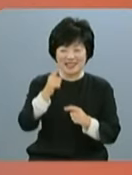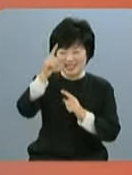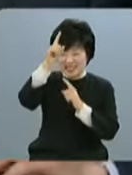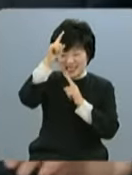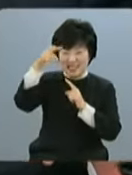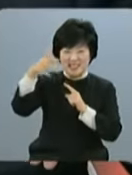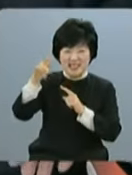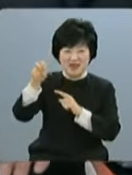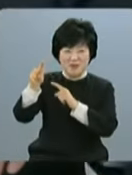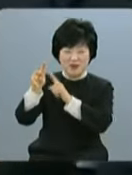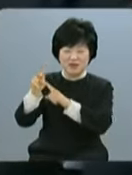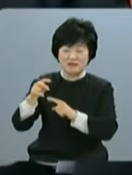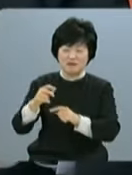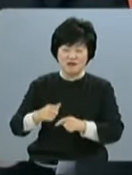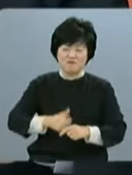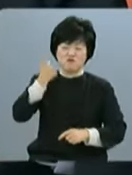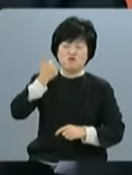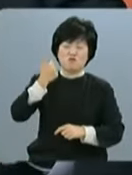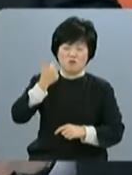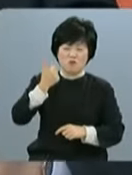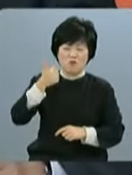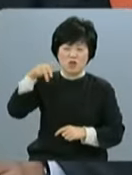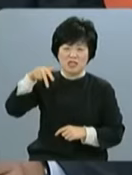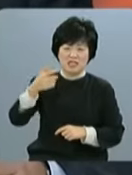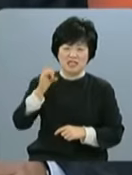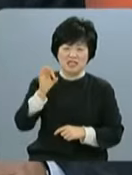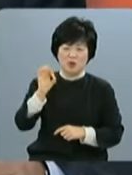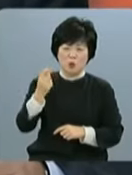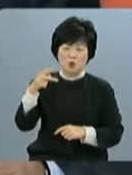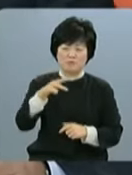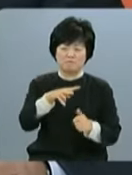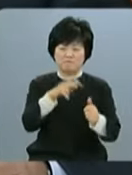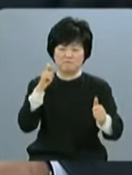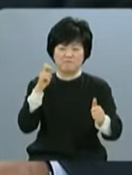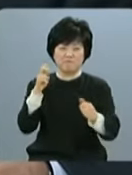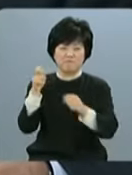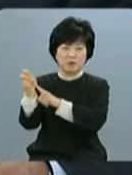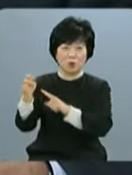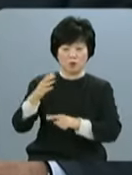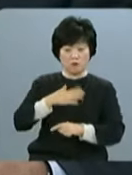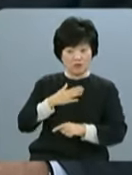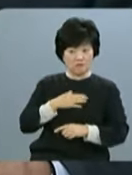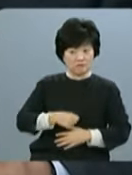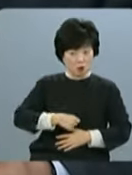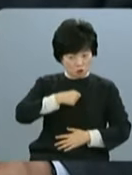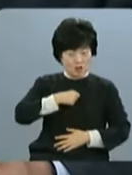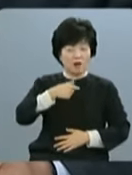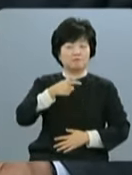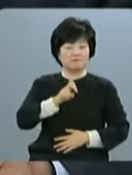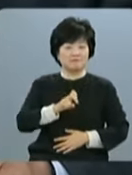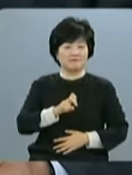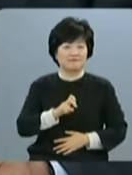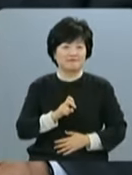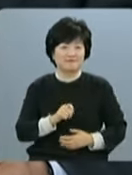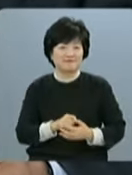정오심의 발로고, 예. 그거는 좀 다르죠. 우리 홍 후보님 정의감의 발로고. 그렇죠. 예. 그, 저,